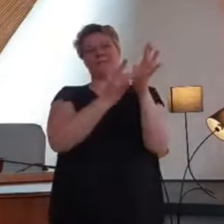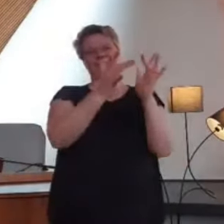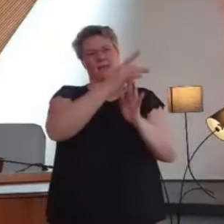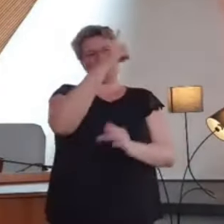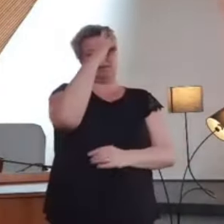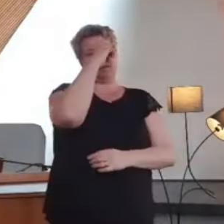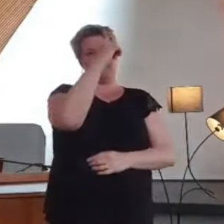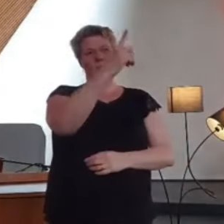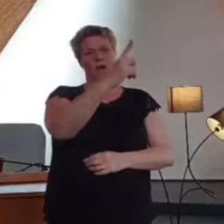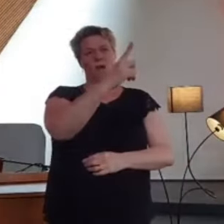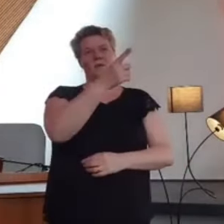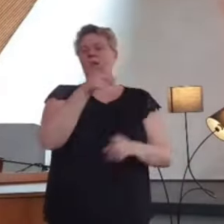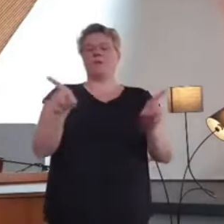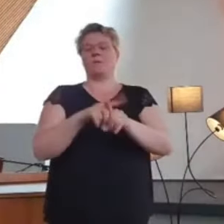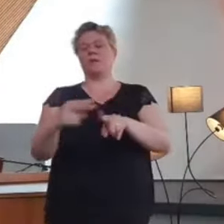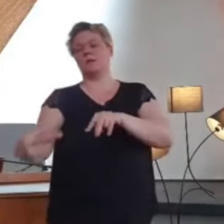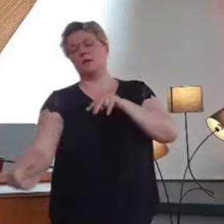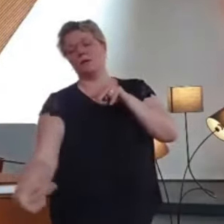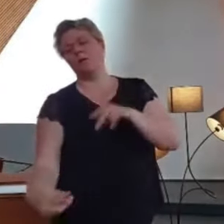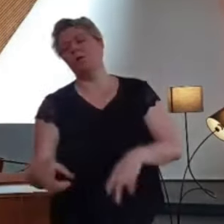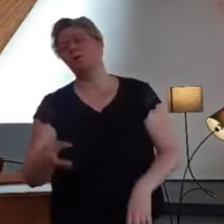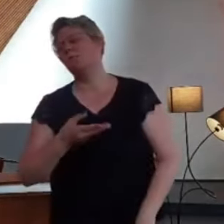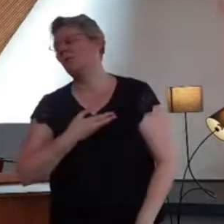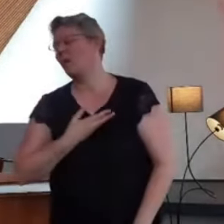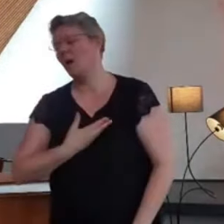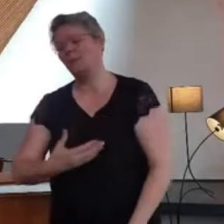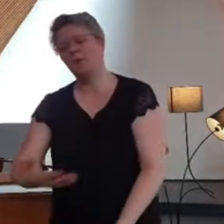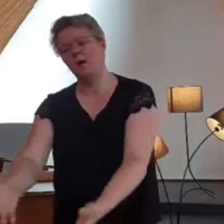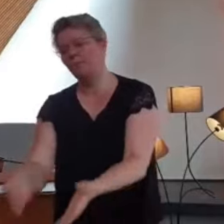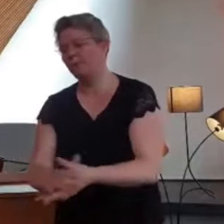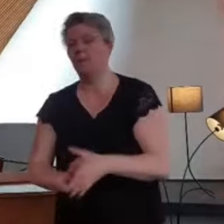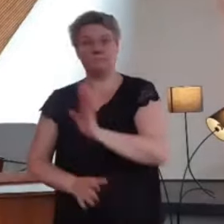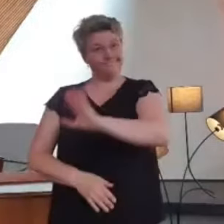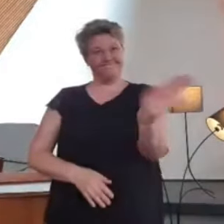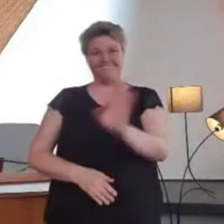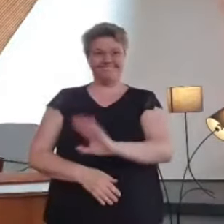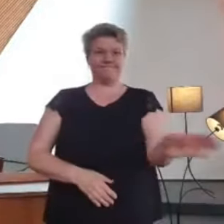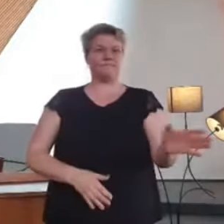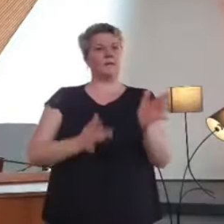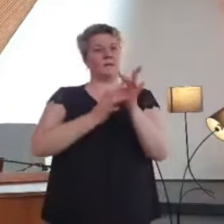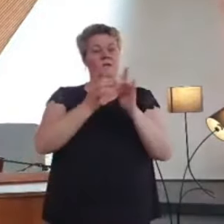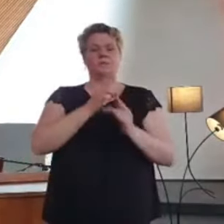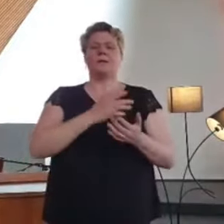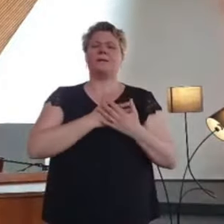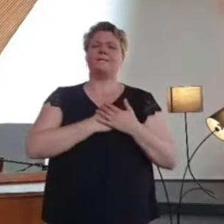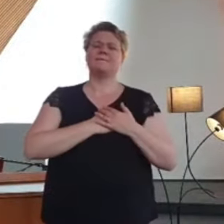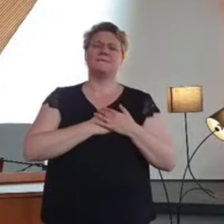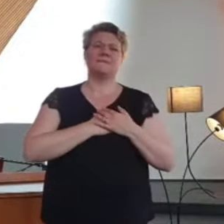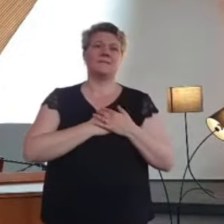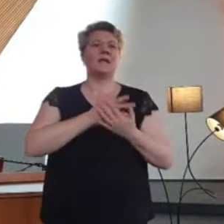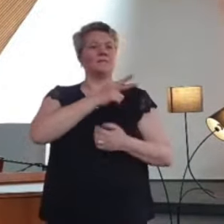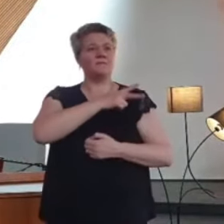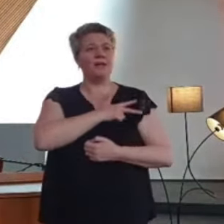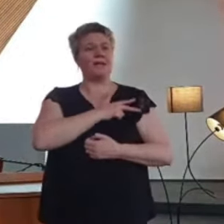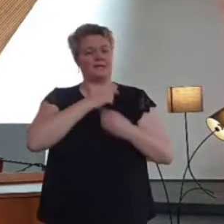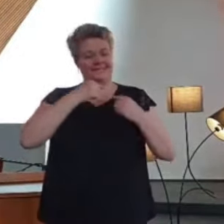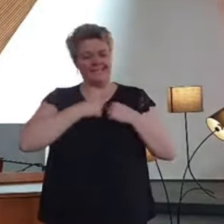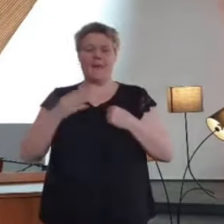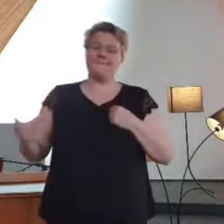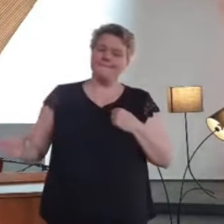ist, dass es nicht meint, oh du Armer, oh du Arme, dir geht's aber schlecht, sondern ein aus tiefstem